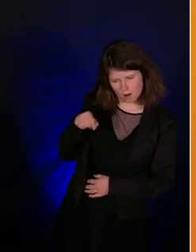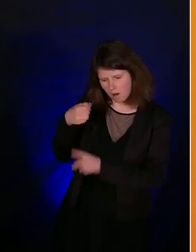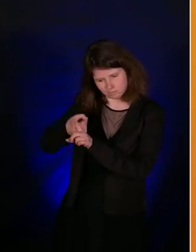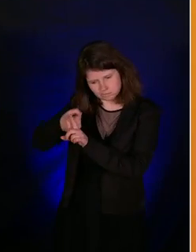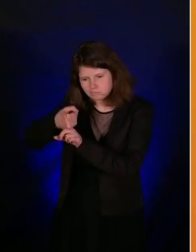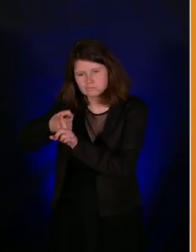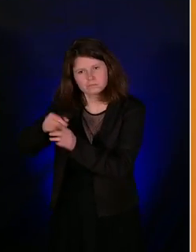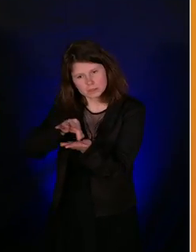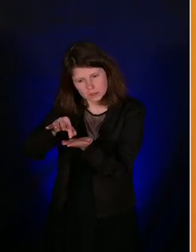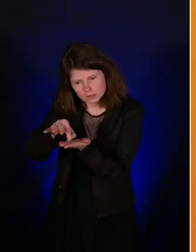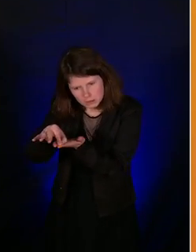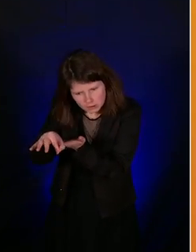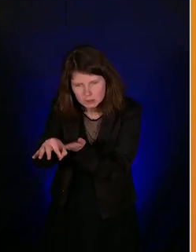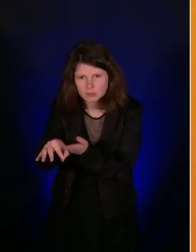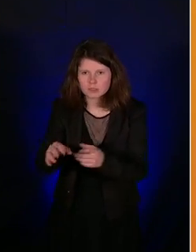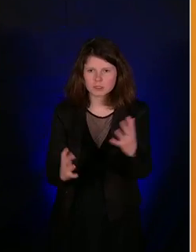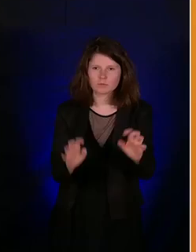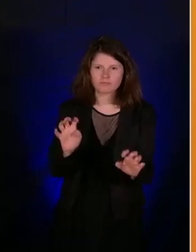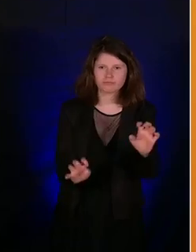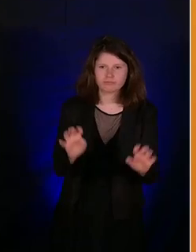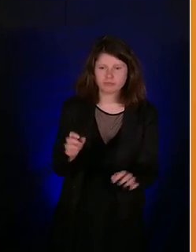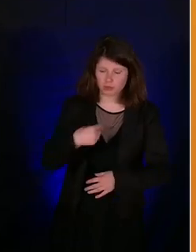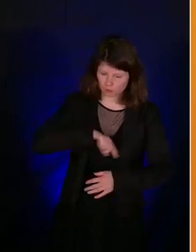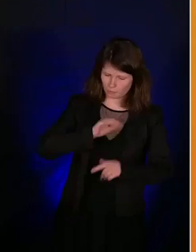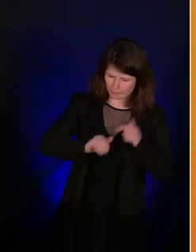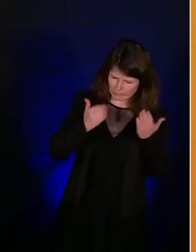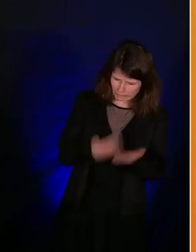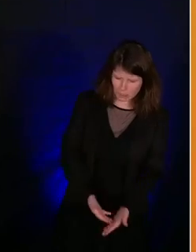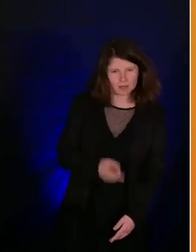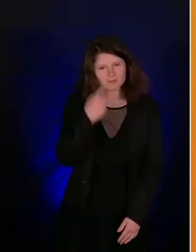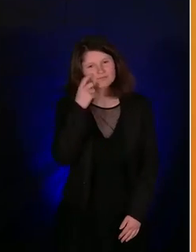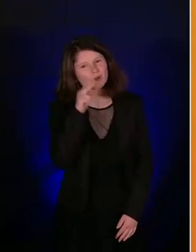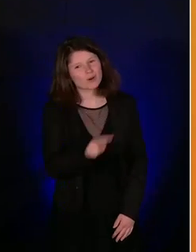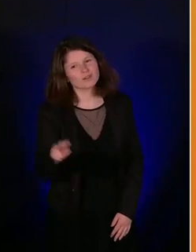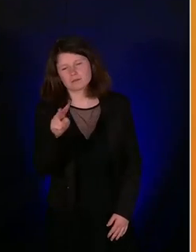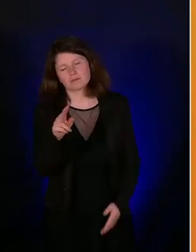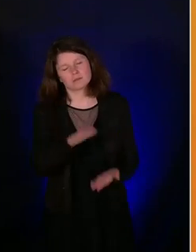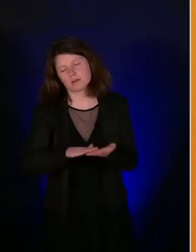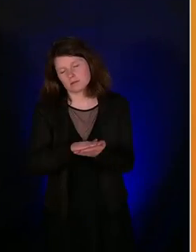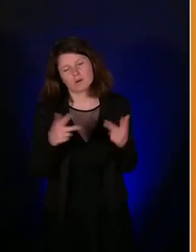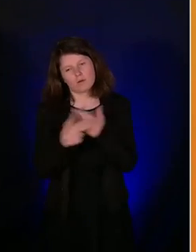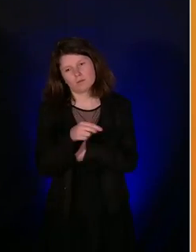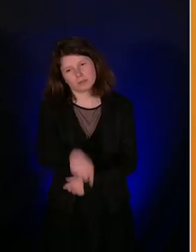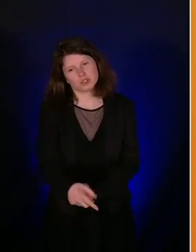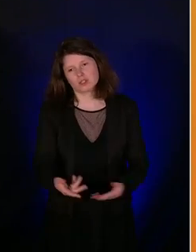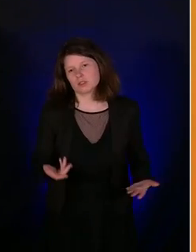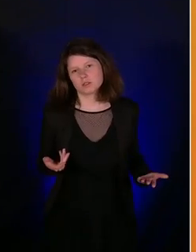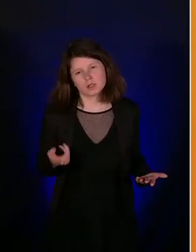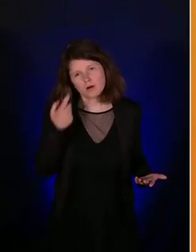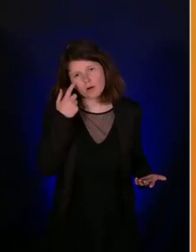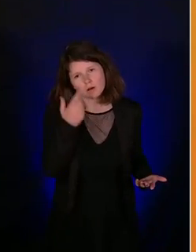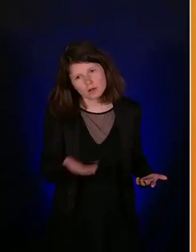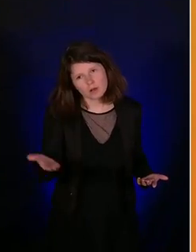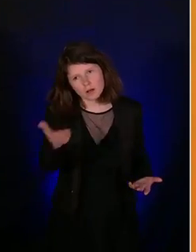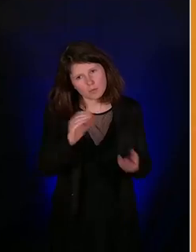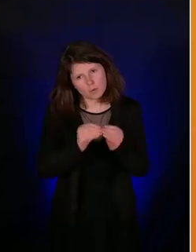et à tous les niveaux regardee c'est ce que nous faisons non je suis obligé de couper écoute je suis obligé de couper regarde ce que ça crée